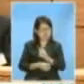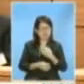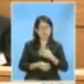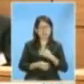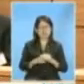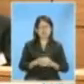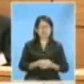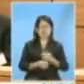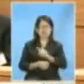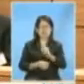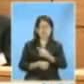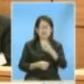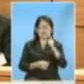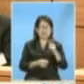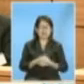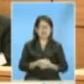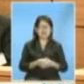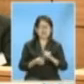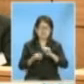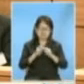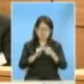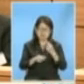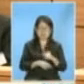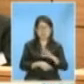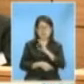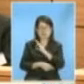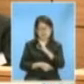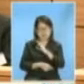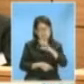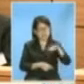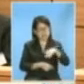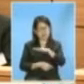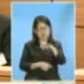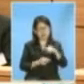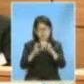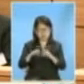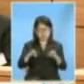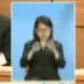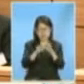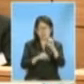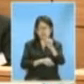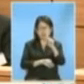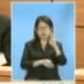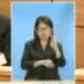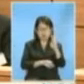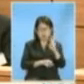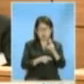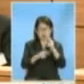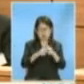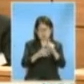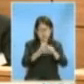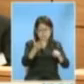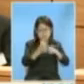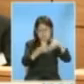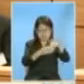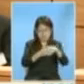ที่เพื่อนสมาชิกรัฐสภาแห่งนี้ครับโดยเฉพาะสวเลือกตั้งสวสรรหา